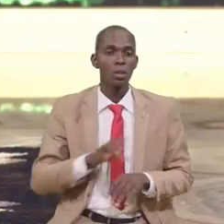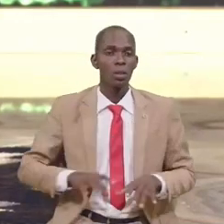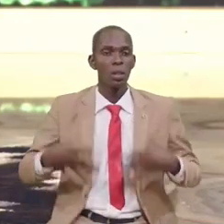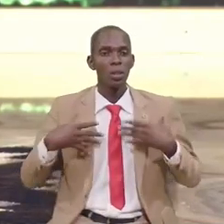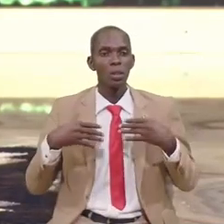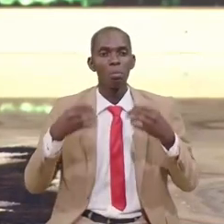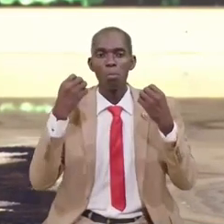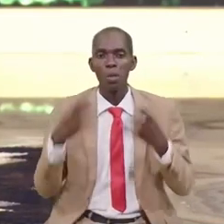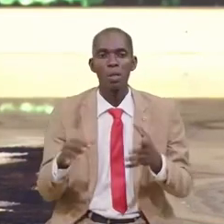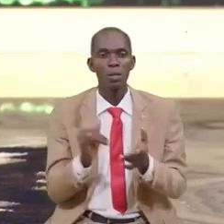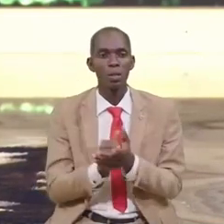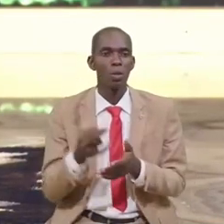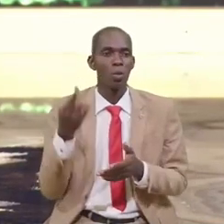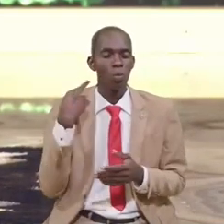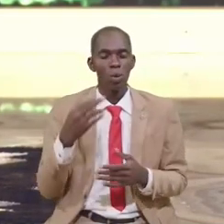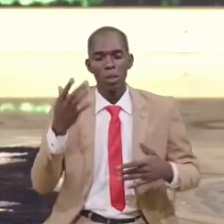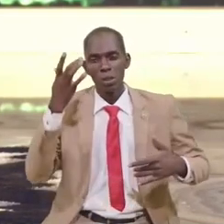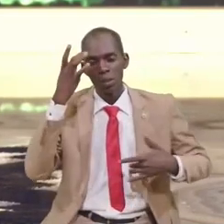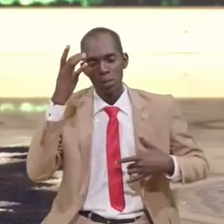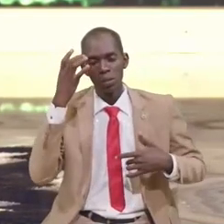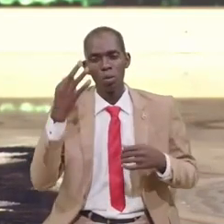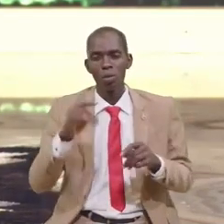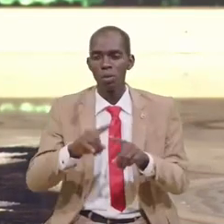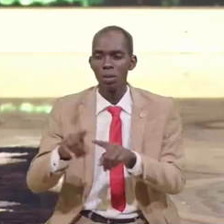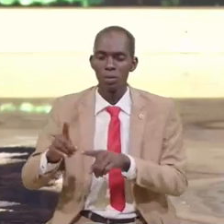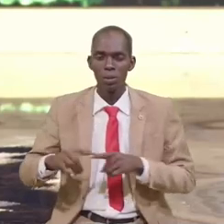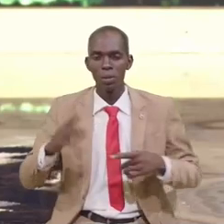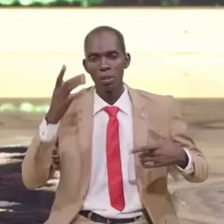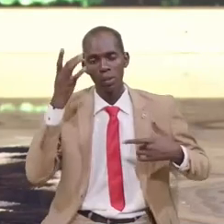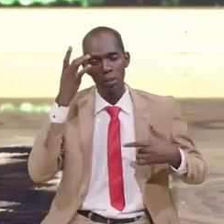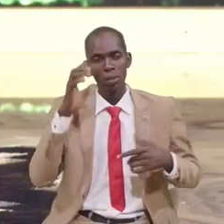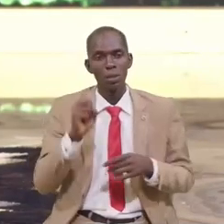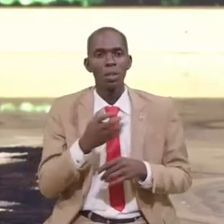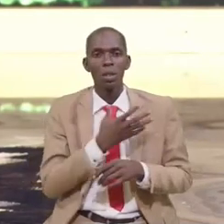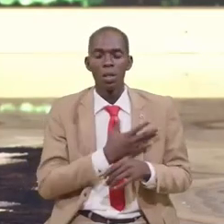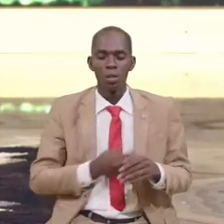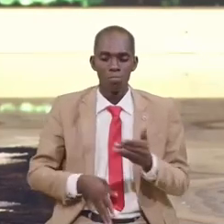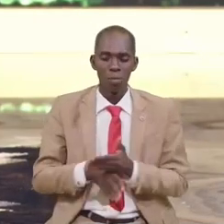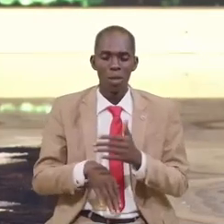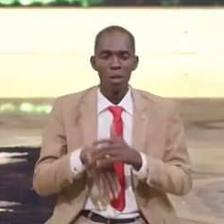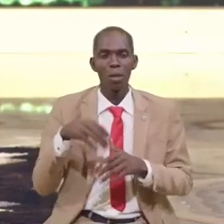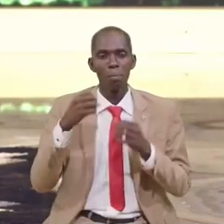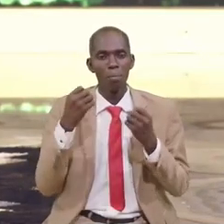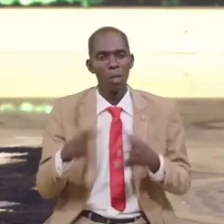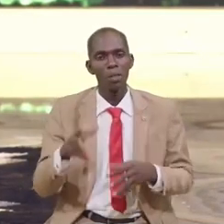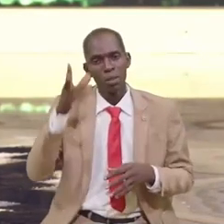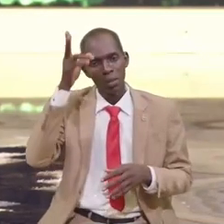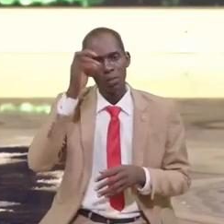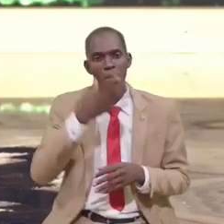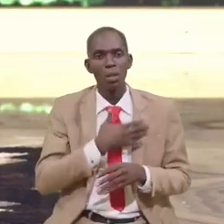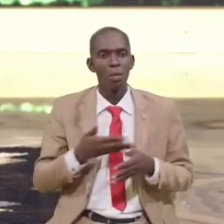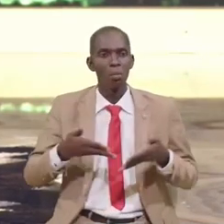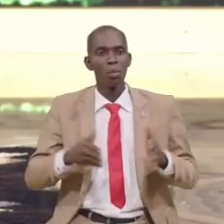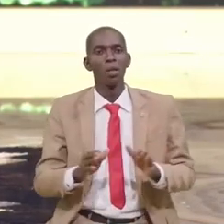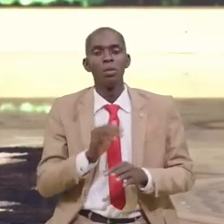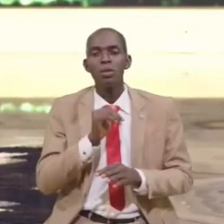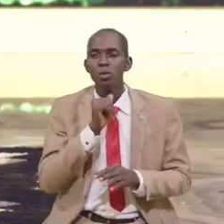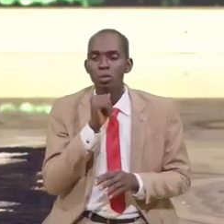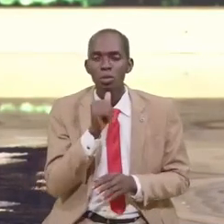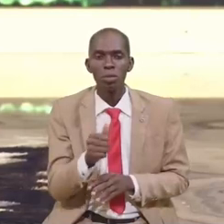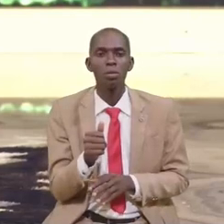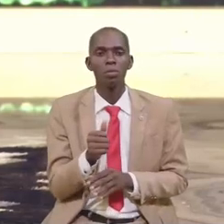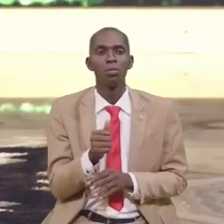qui avaient diverses maladies. Il chassa aussi beaucoup de démons. Et il ne permettait